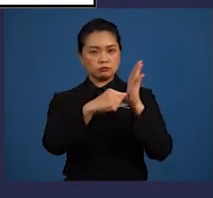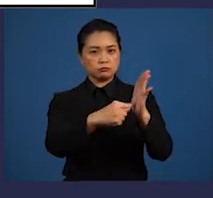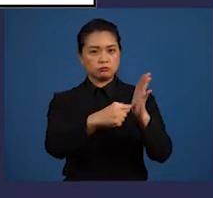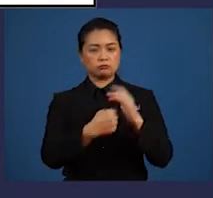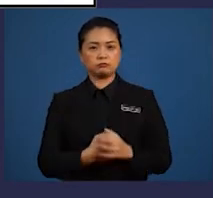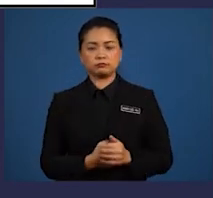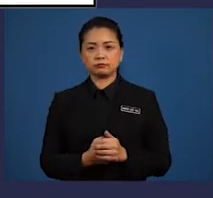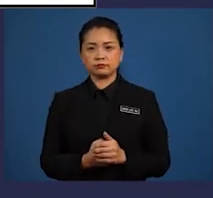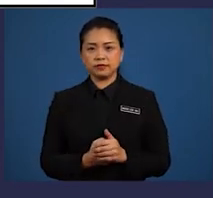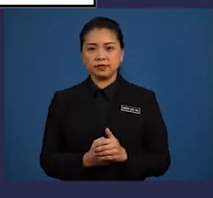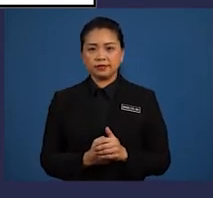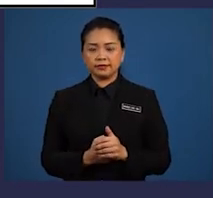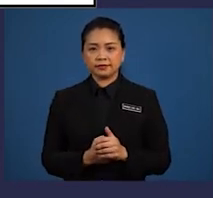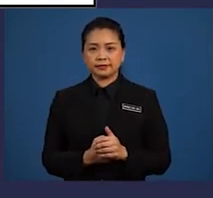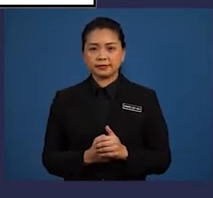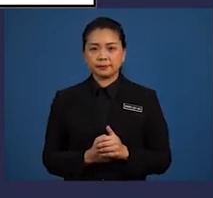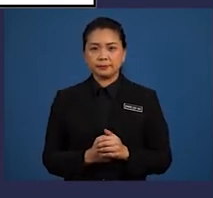hendak dipaparkan